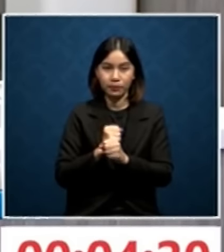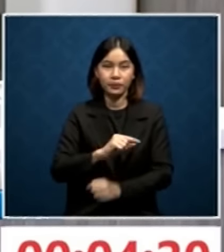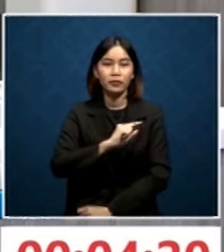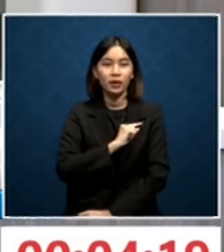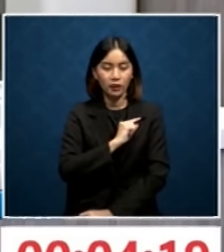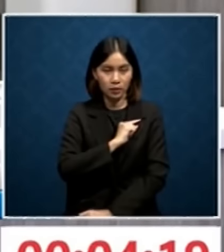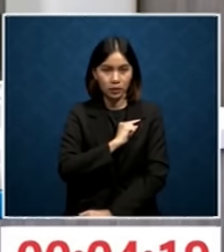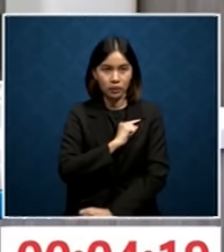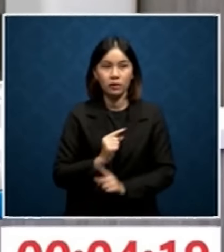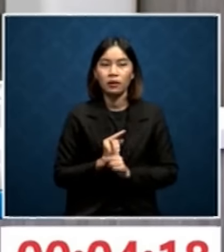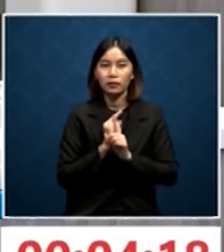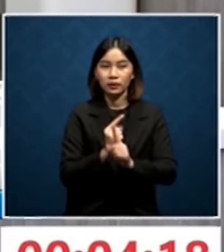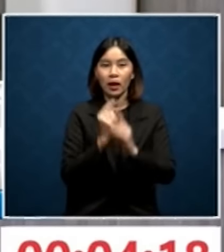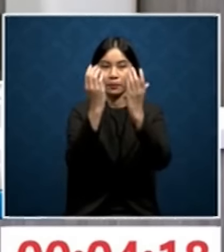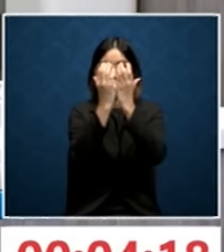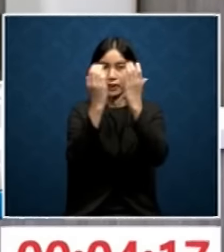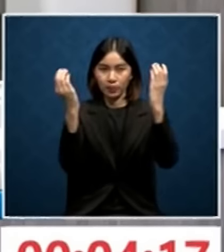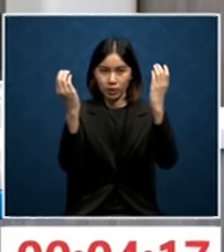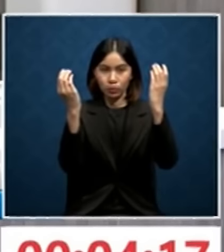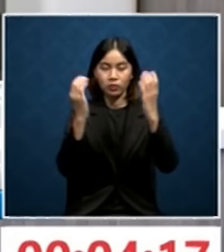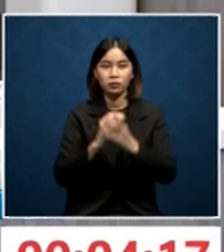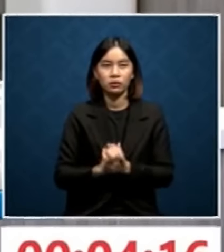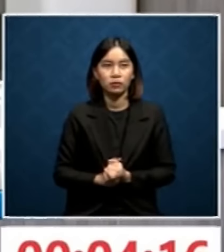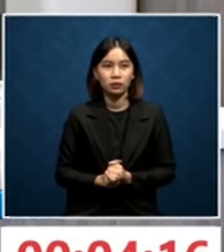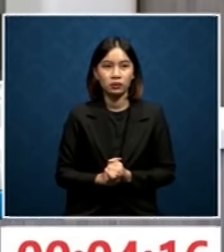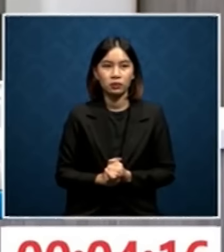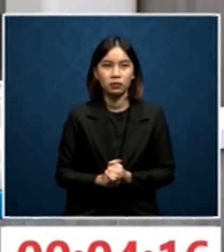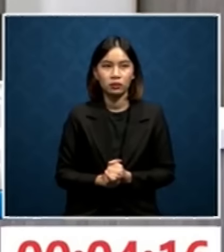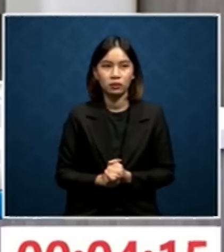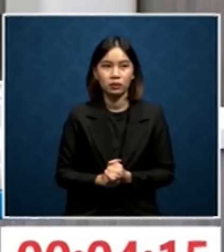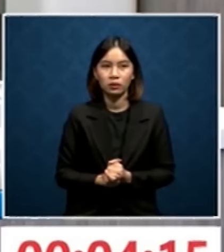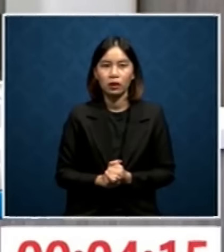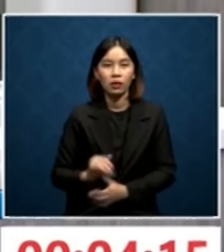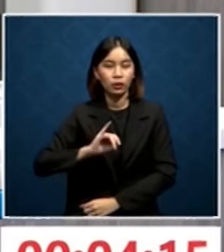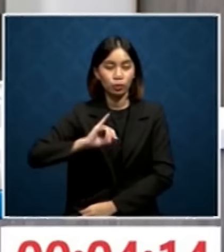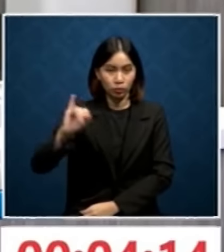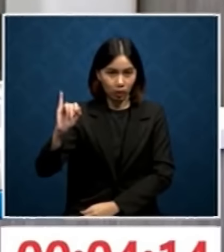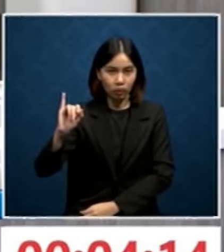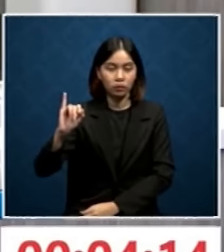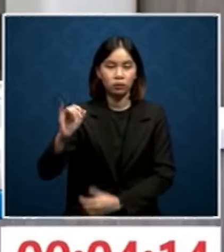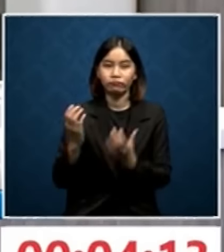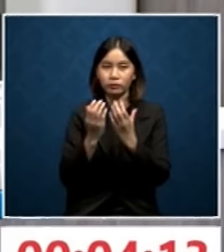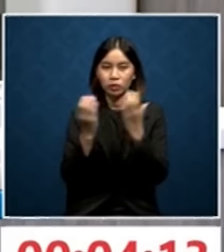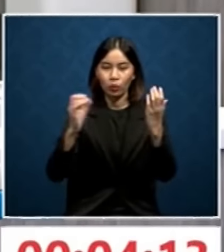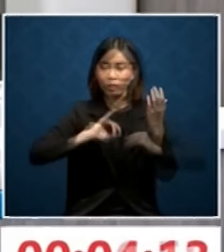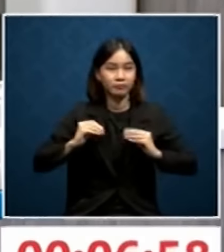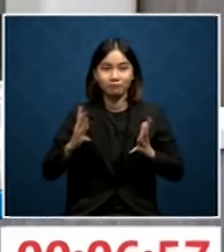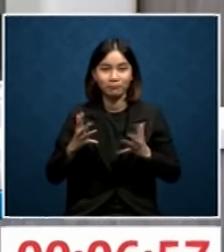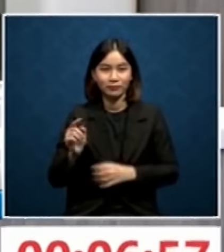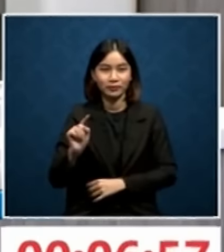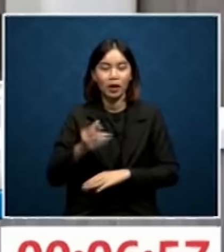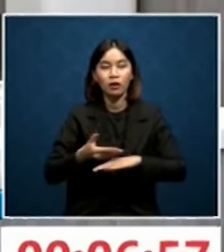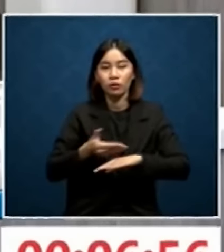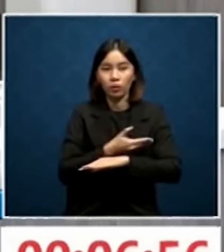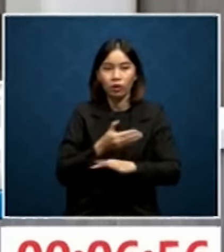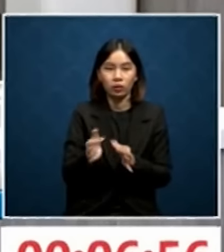ว่าถ้าทำหน้าที่ไม่ดีหรอระวังนะจะเจอสนชอ่ะลองฟังเลยดีกว่าก่อนอื่นต้องกราบ